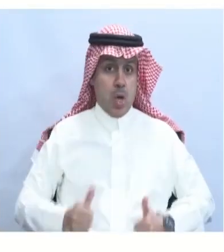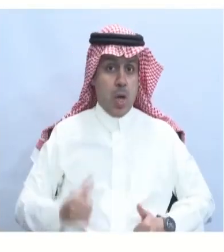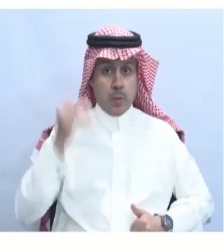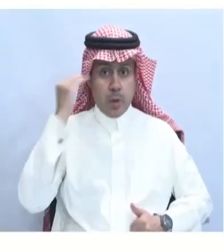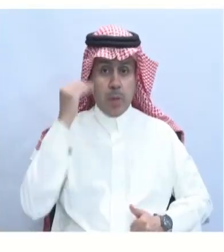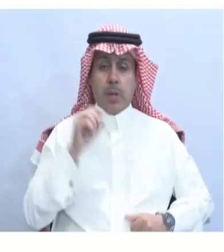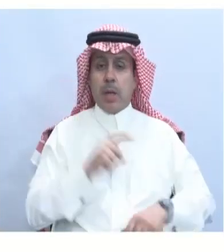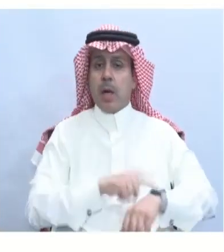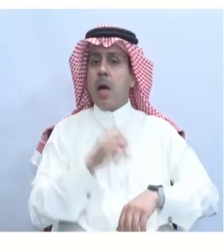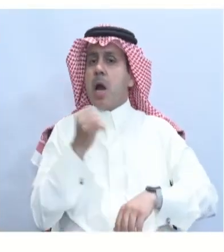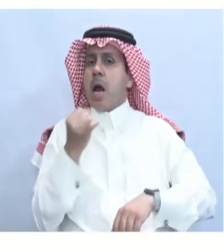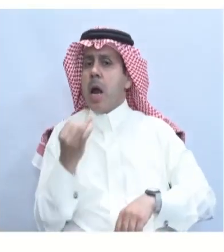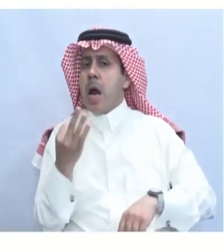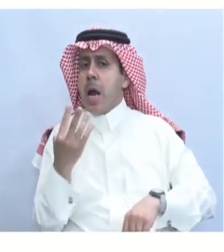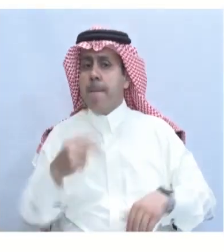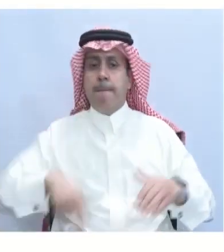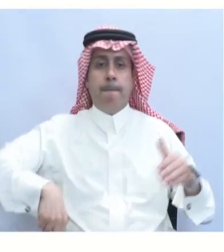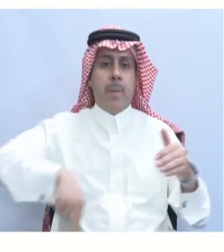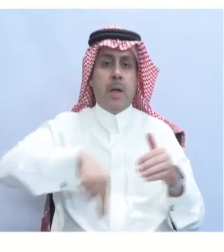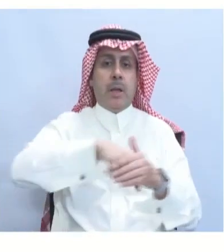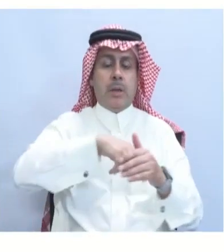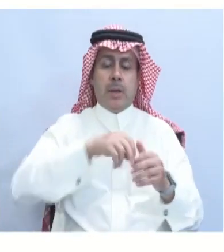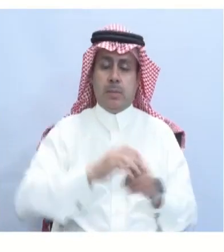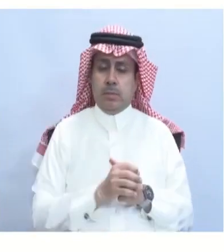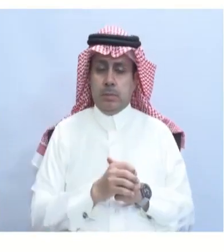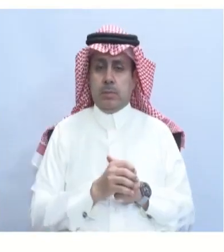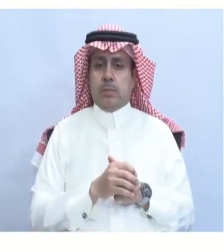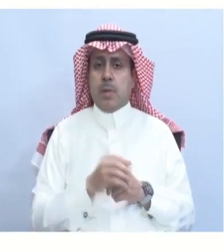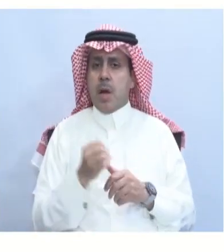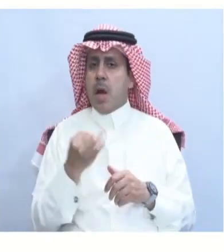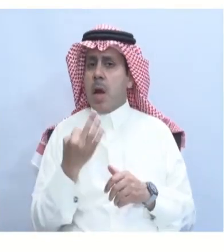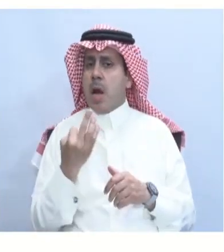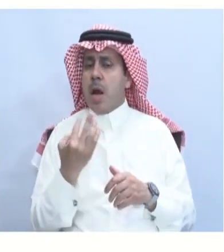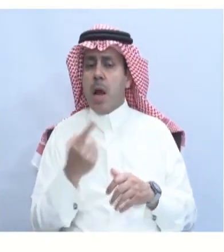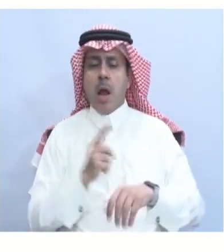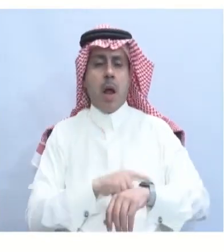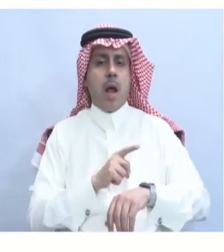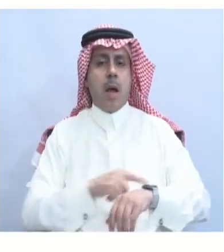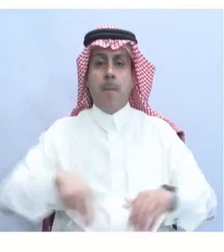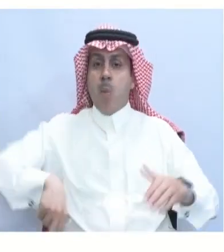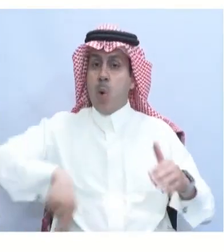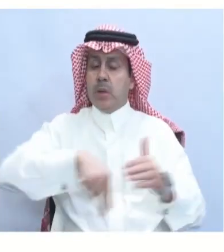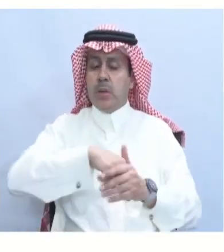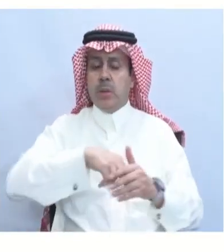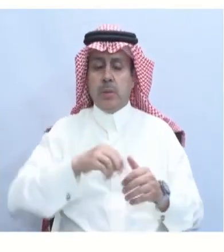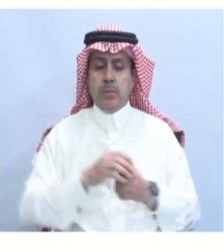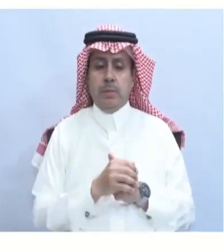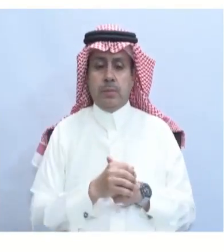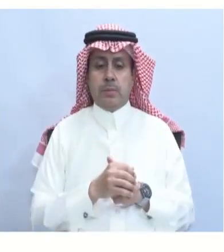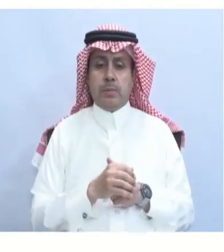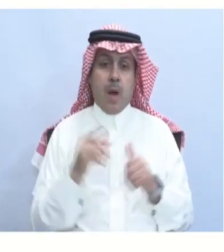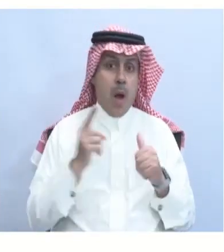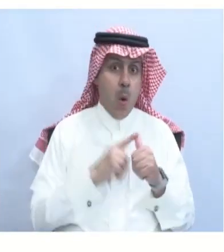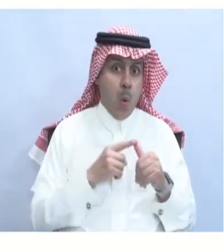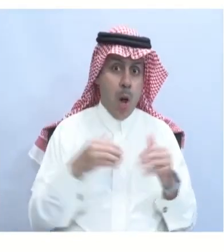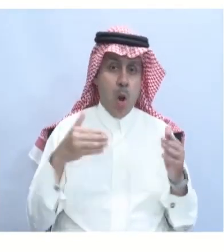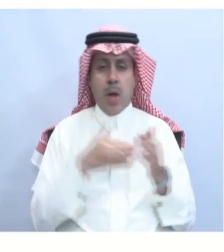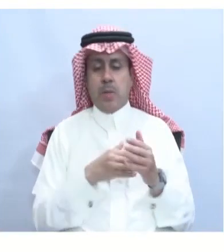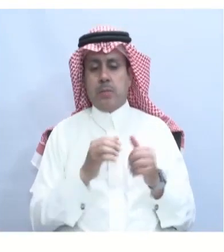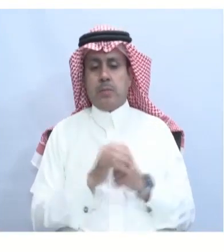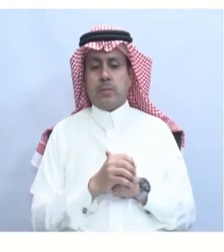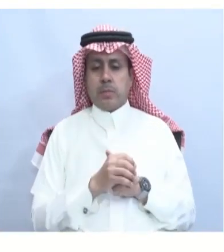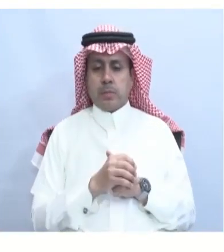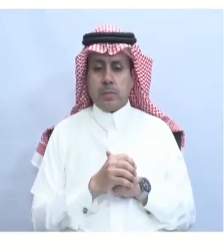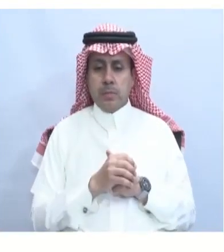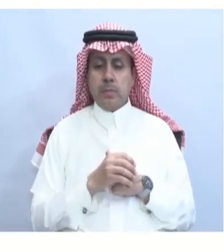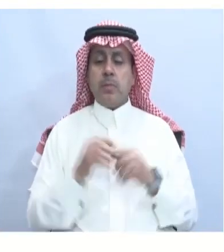مده العده فعده لها مده ولها وقت ولها زمن فلا بد ايضا ان يخرج الطالب والطالبه من هذا